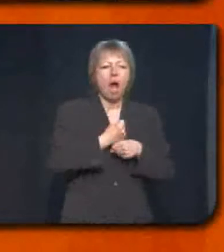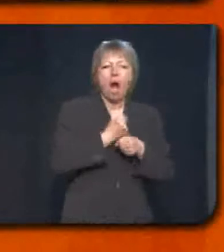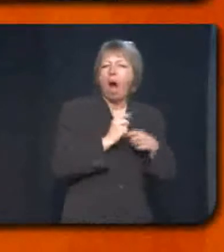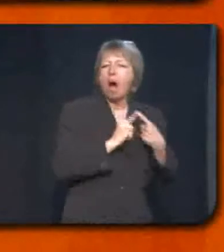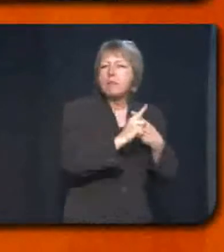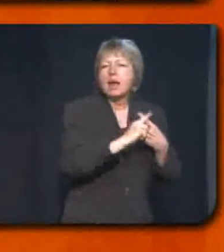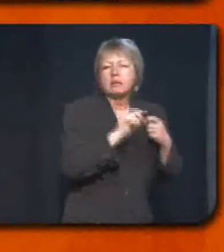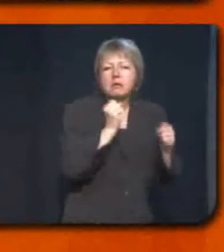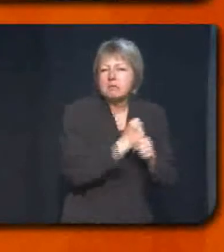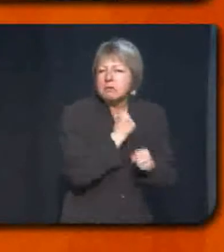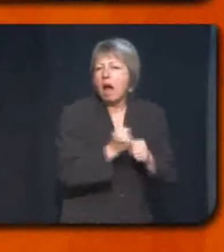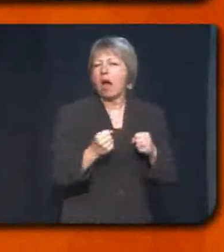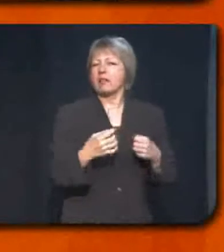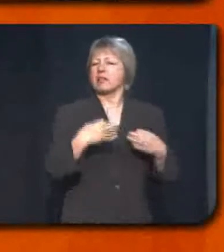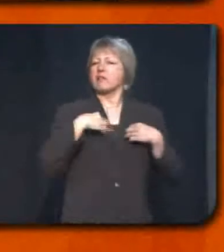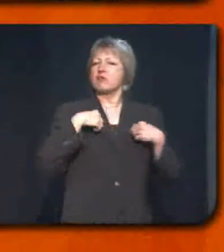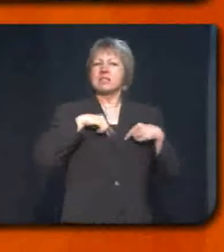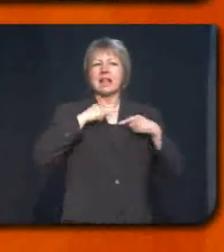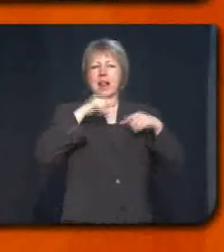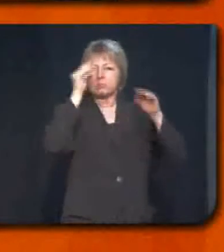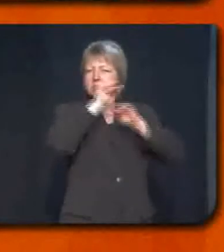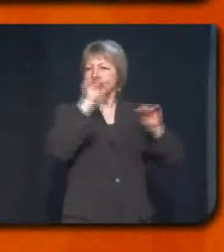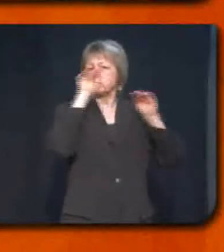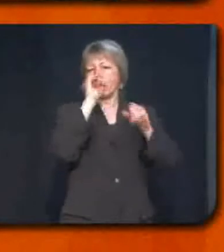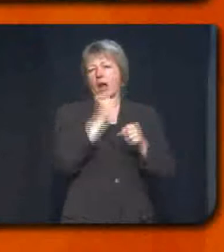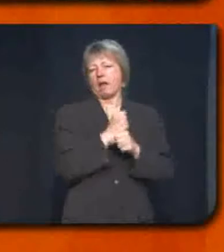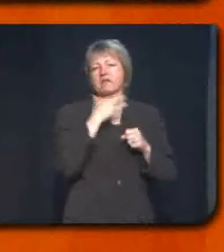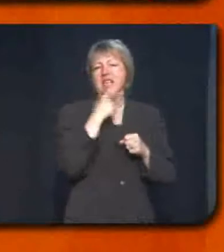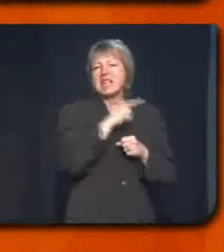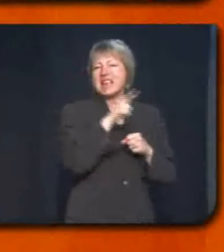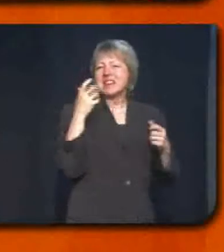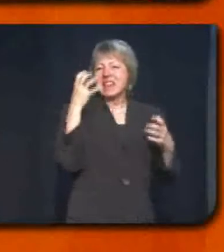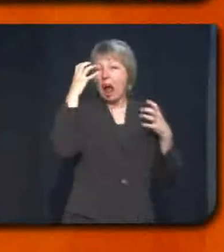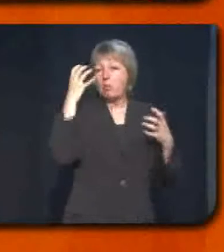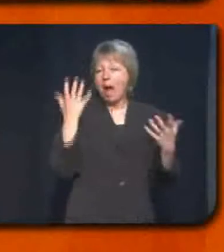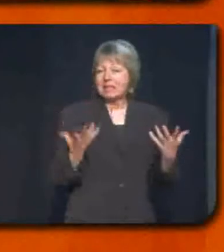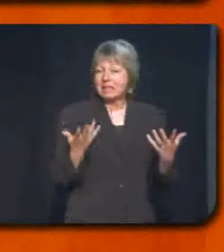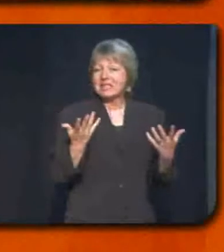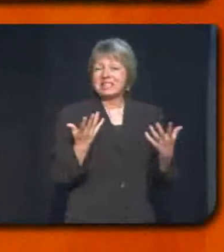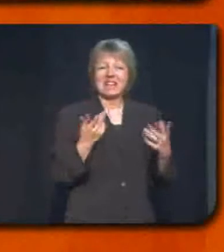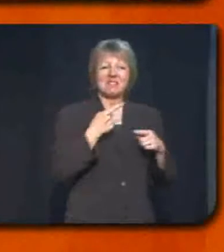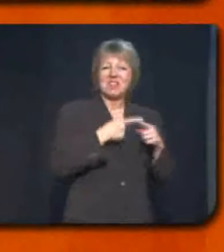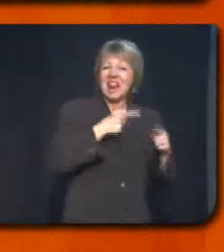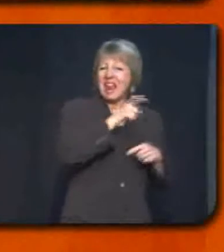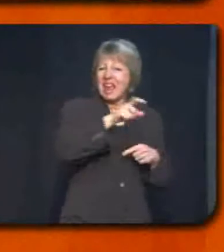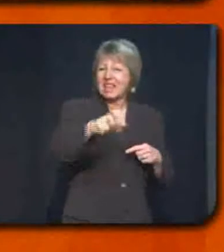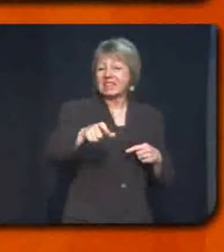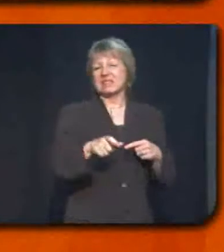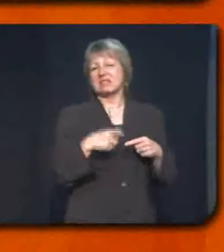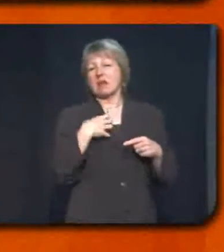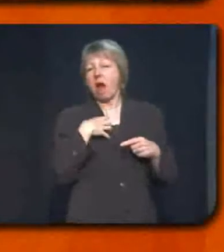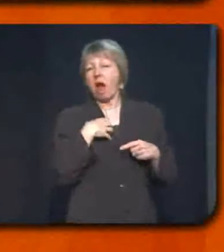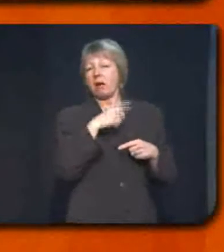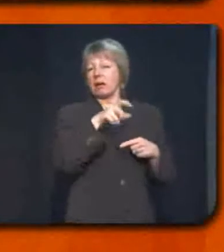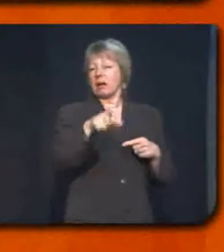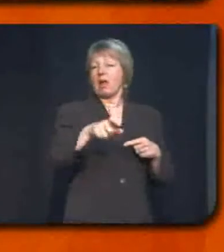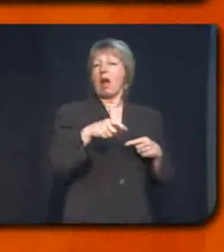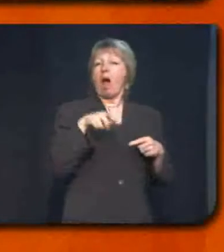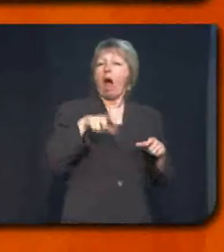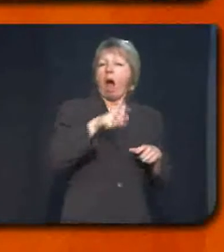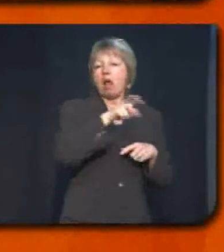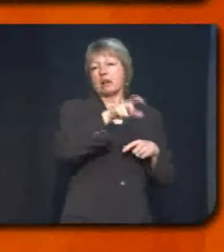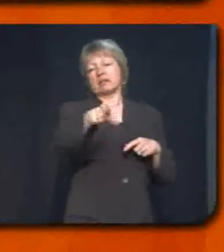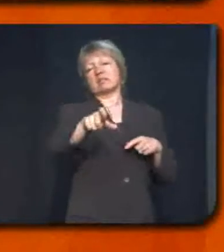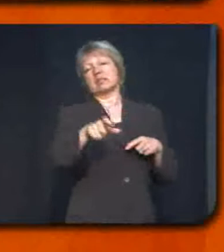Situation leben traumatisierte verletzte kranke alte Kinder Schwangere